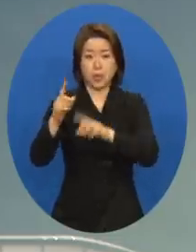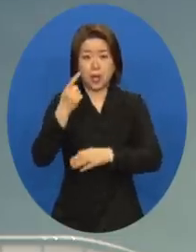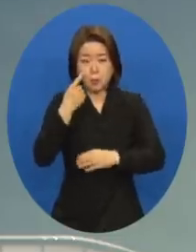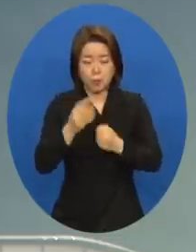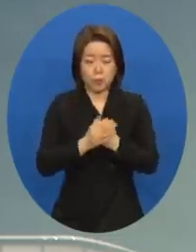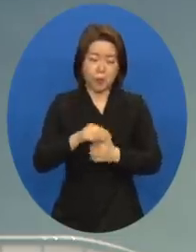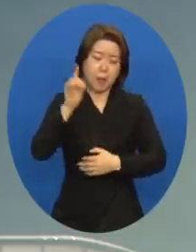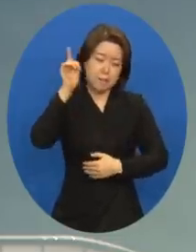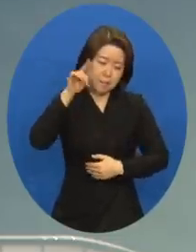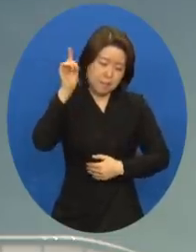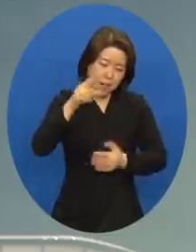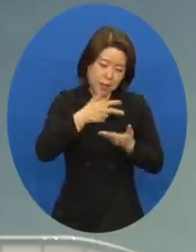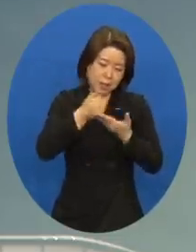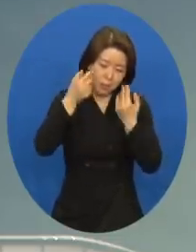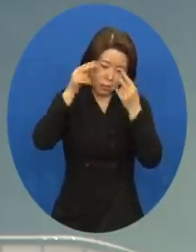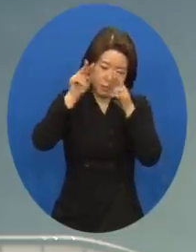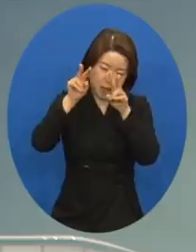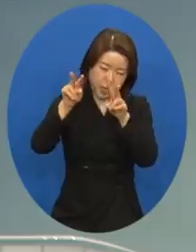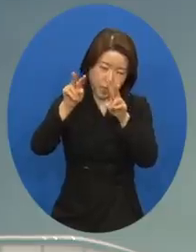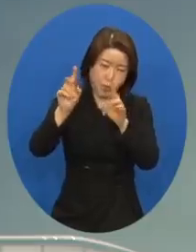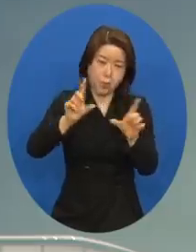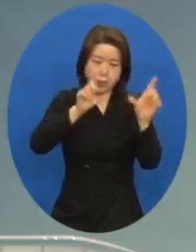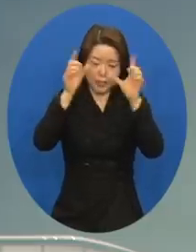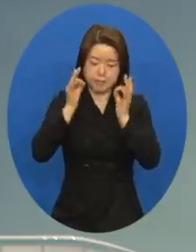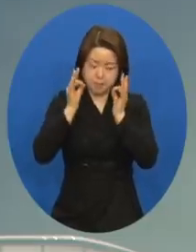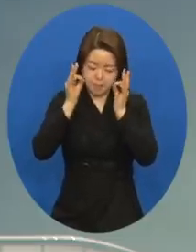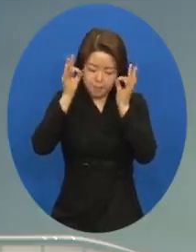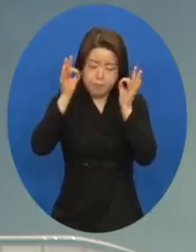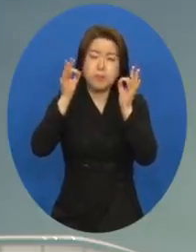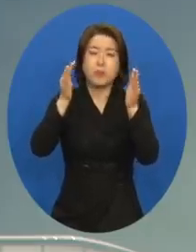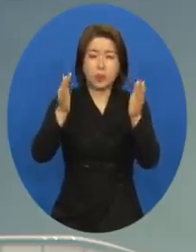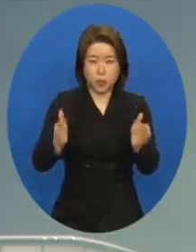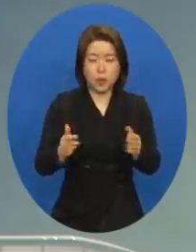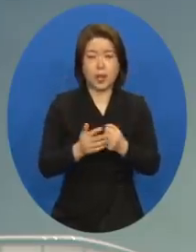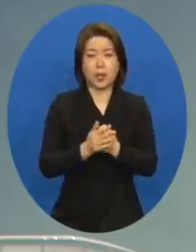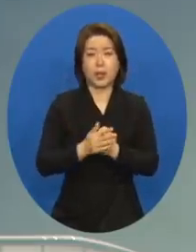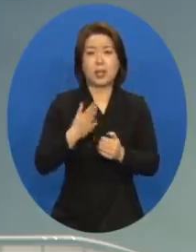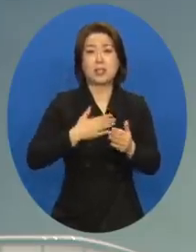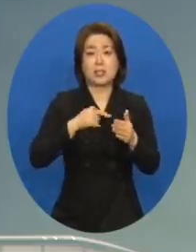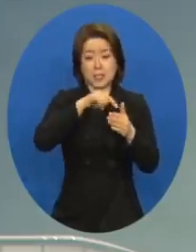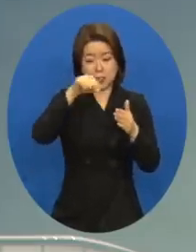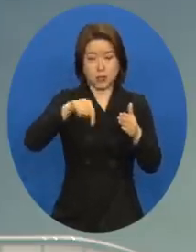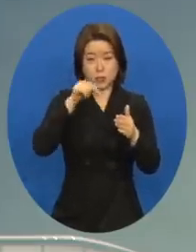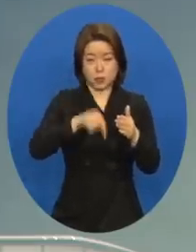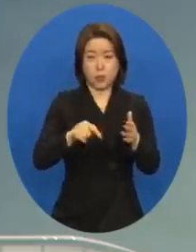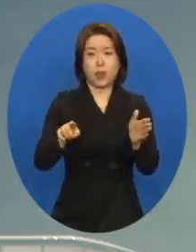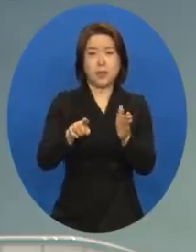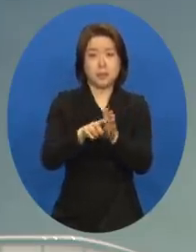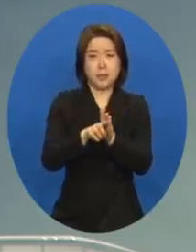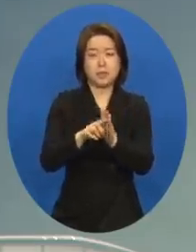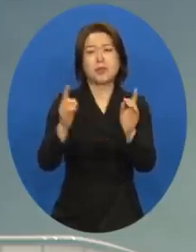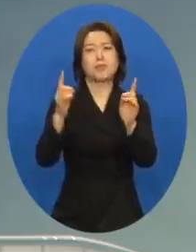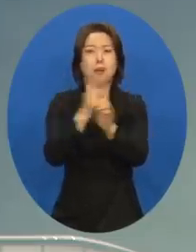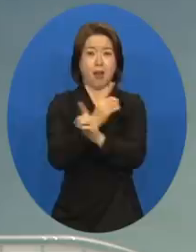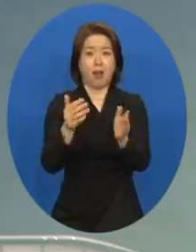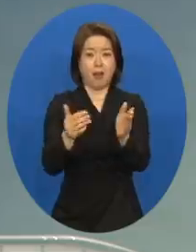매일 주님을 바라보려고 살려고 하면서 제 속에 믿음이 바뀌었습니다.